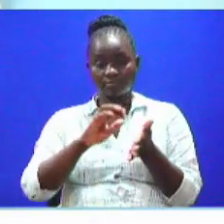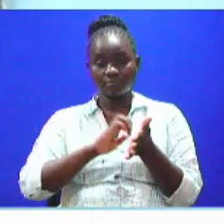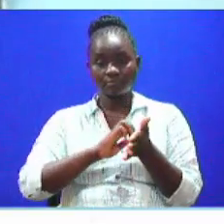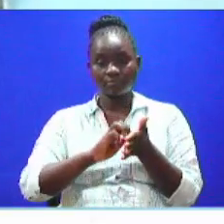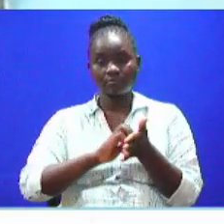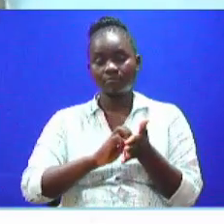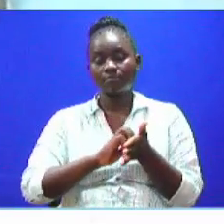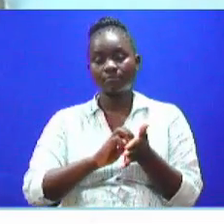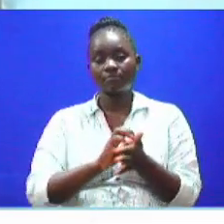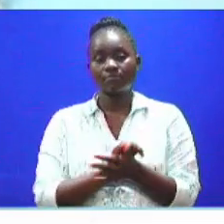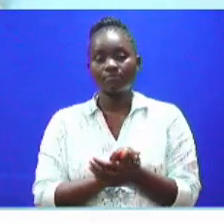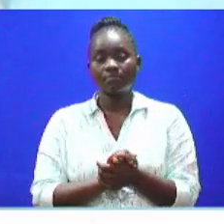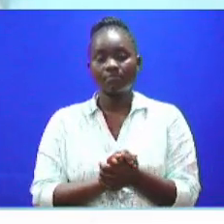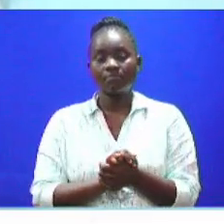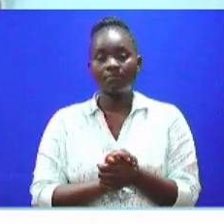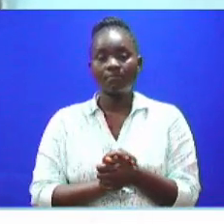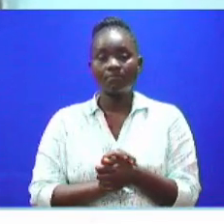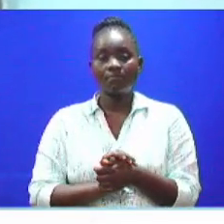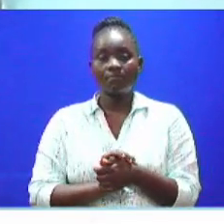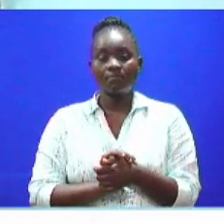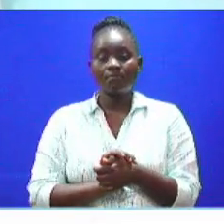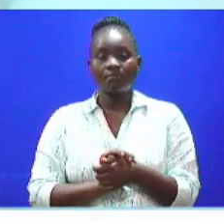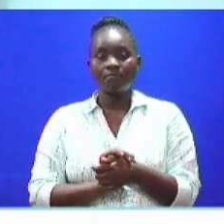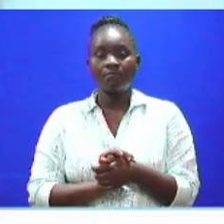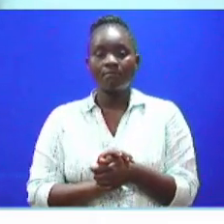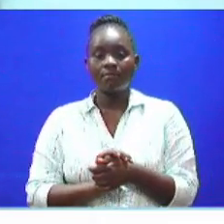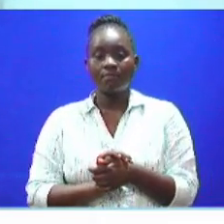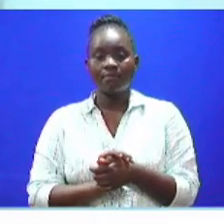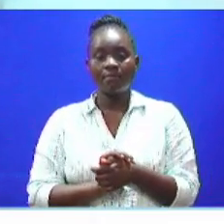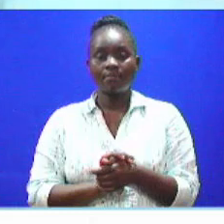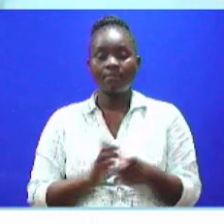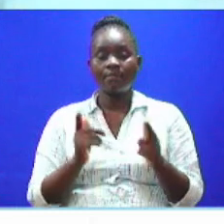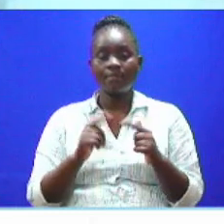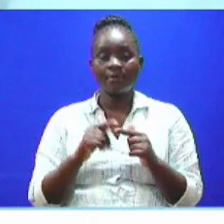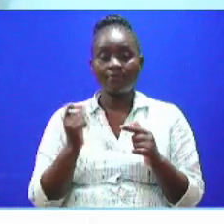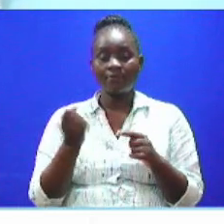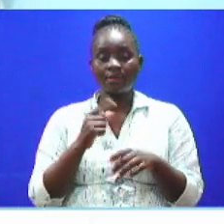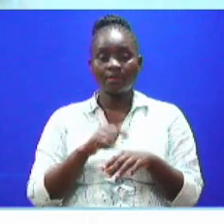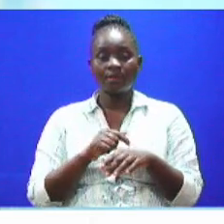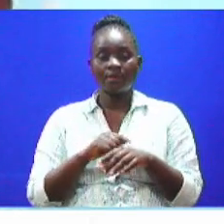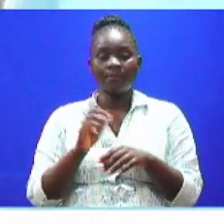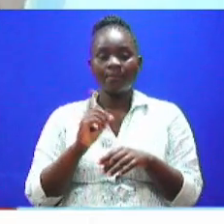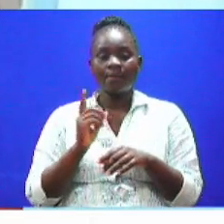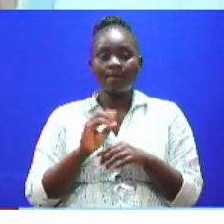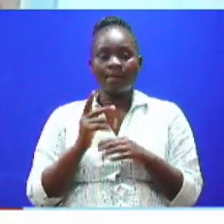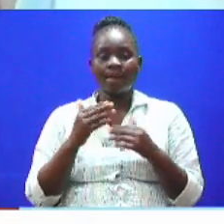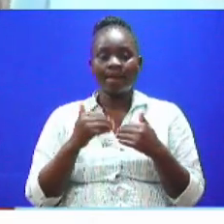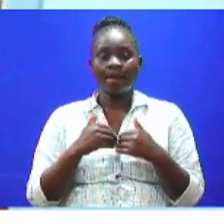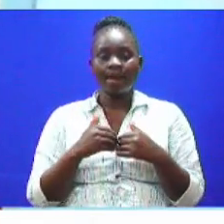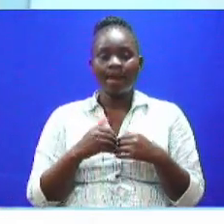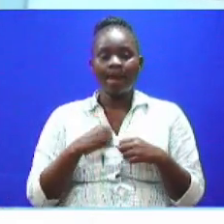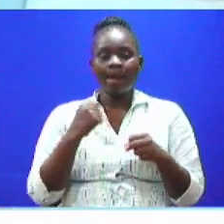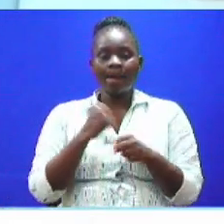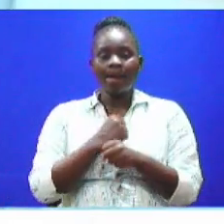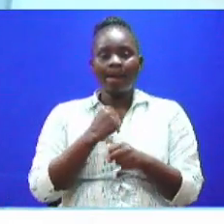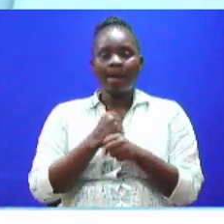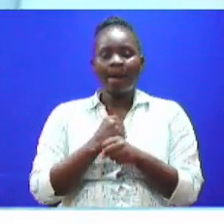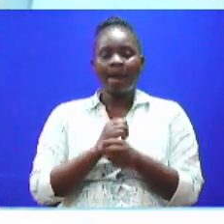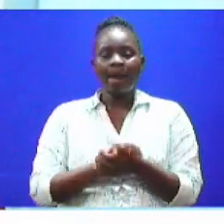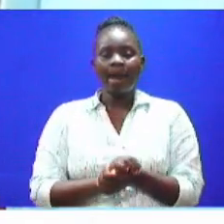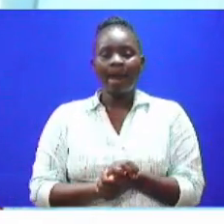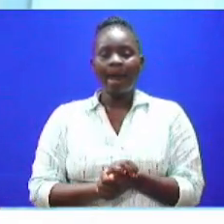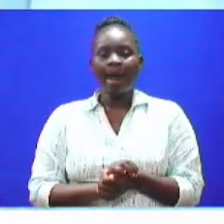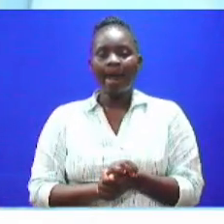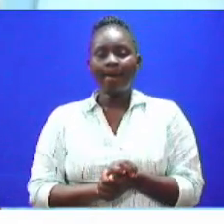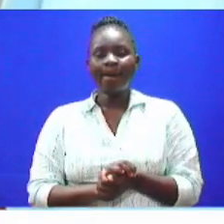kwa free medical camp. Na hii si mara ya kwanza tunafanya medical camp on a